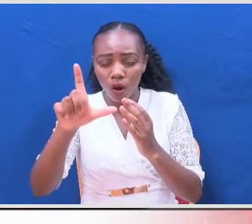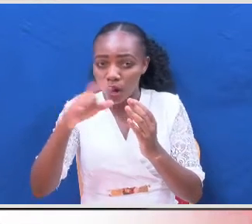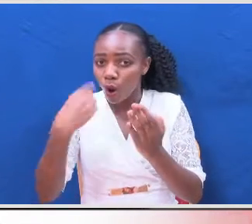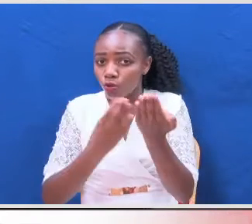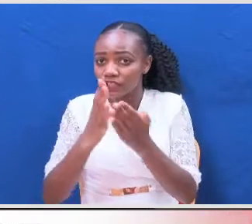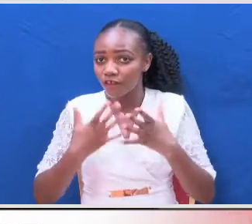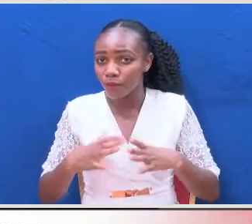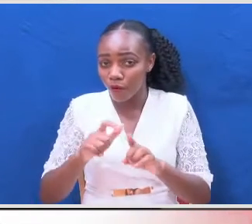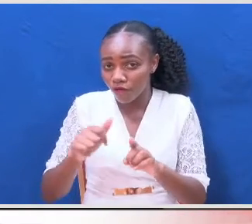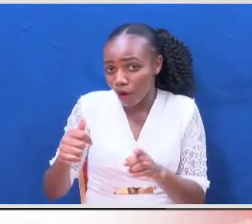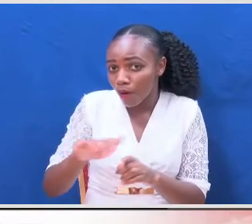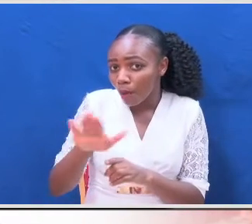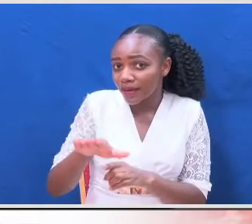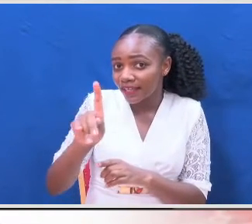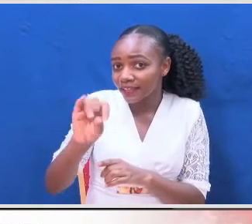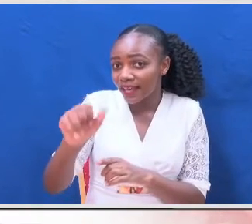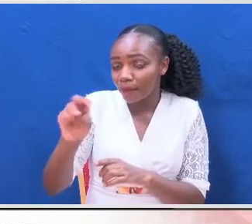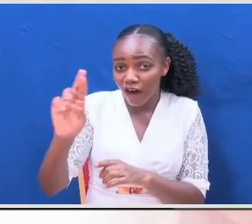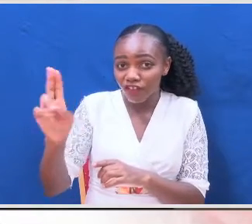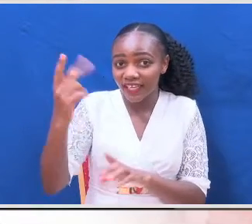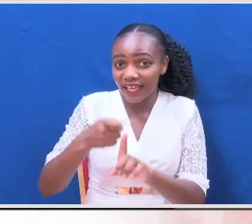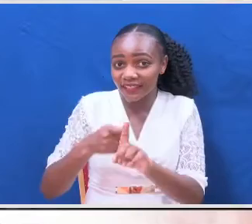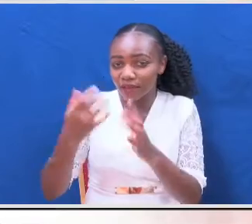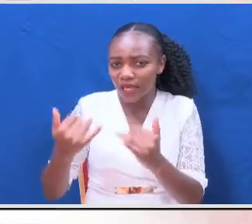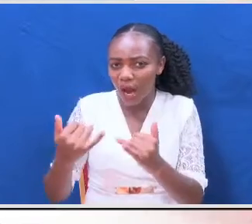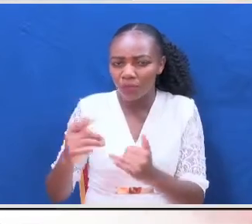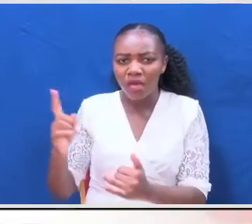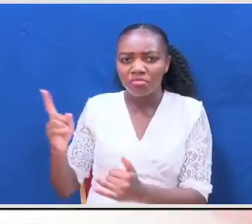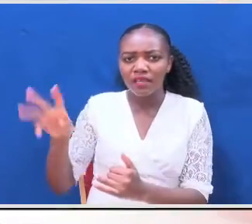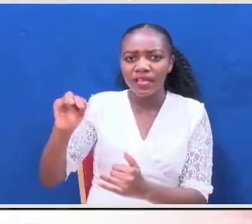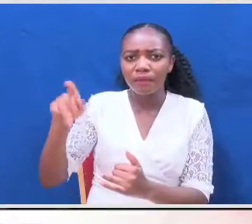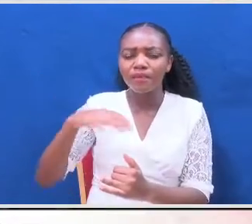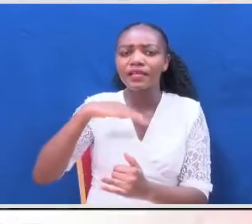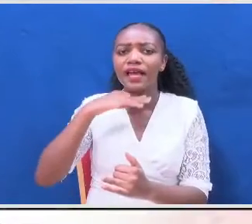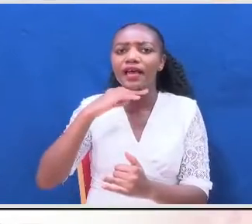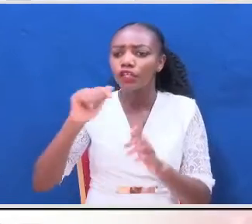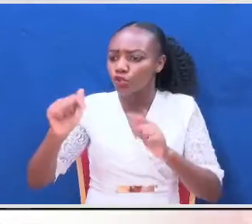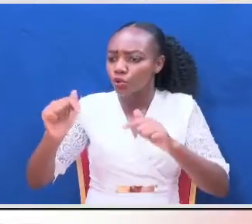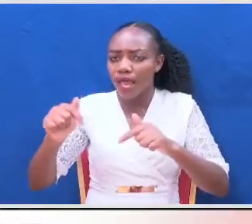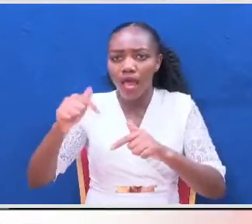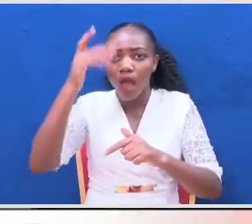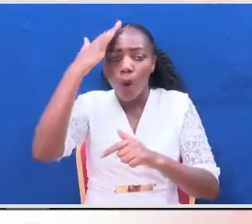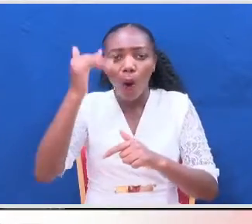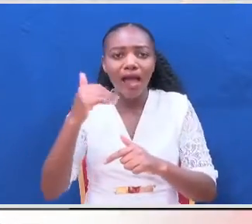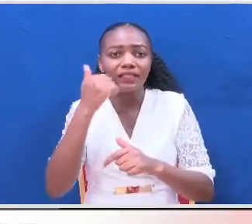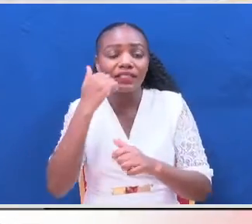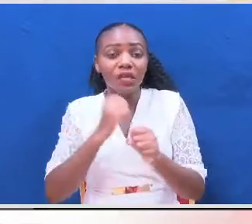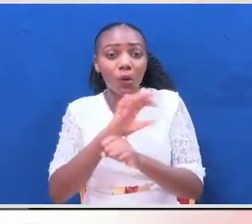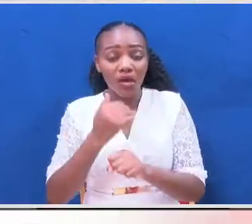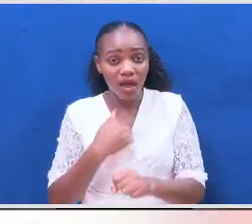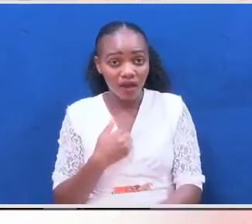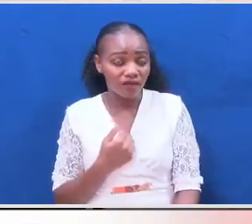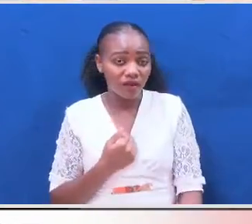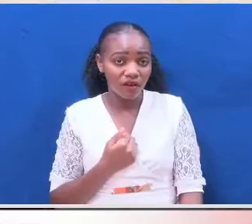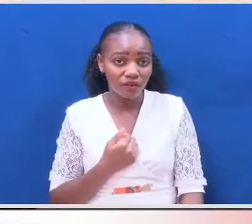Kiambaa kama mbunge wao kwa muhula wa pili sasa. Koinange alifariki dunia mapema leo baada ya kuugua virusi vya